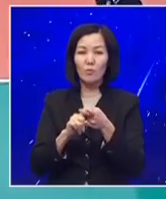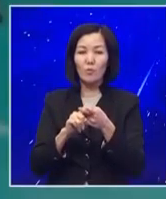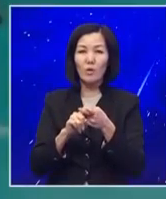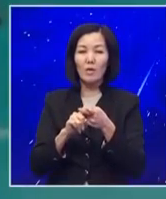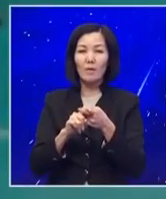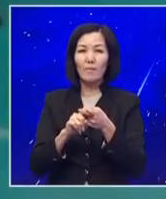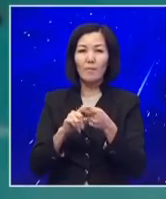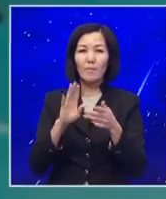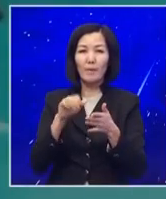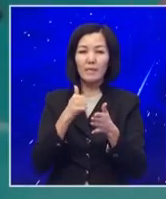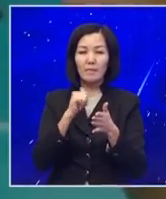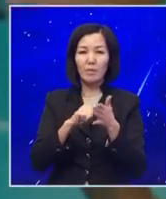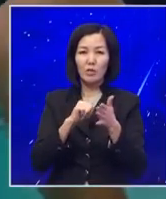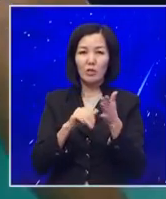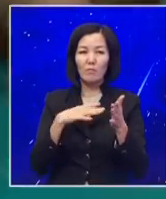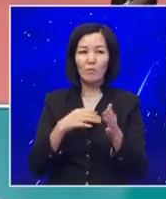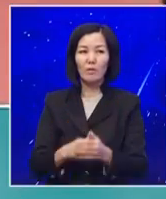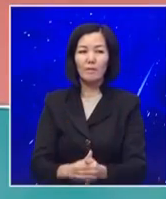болды.